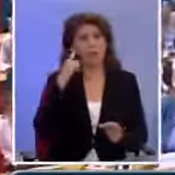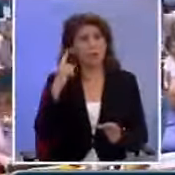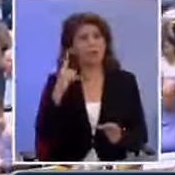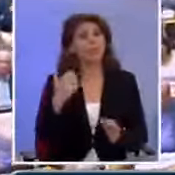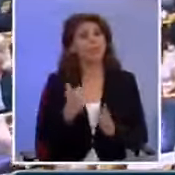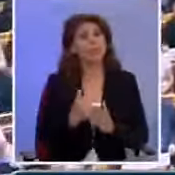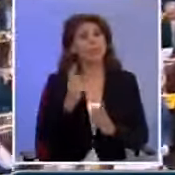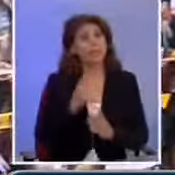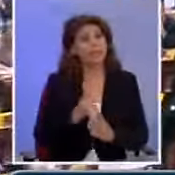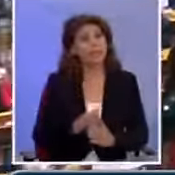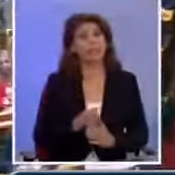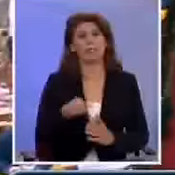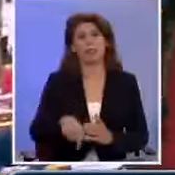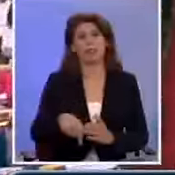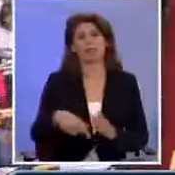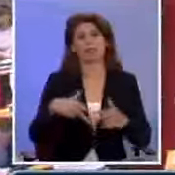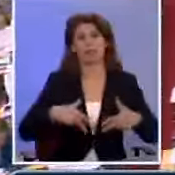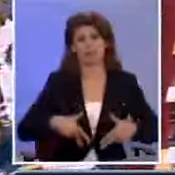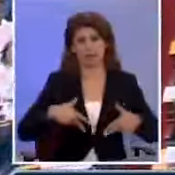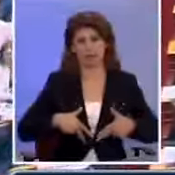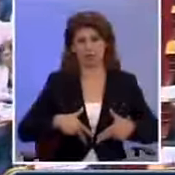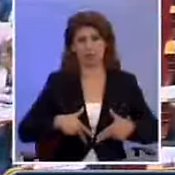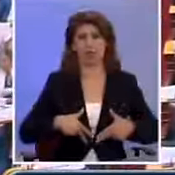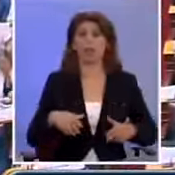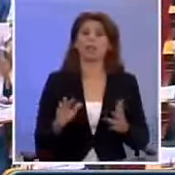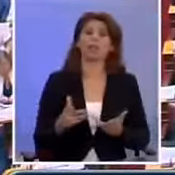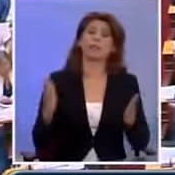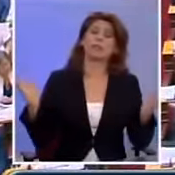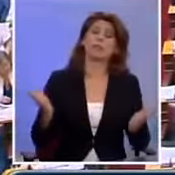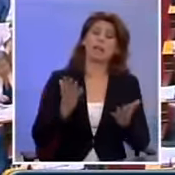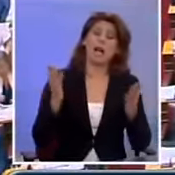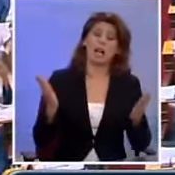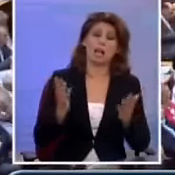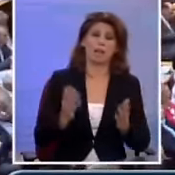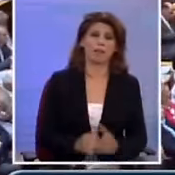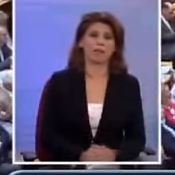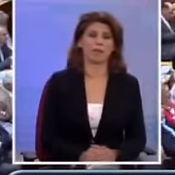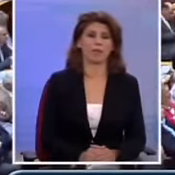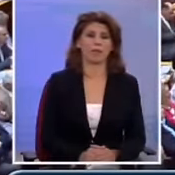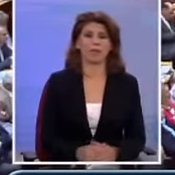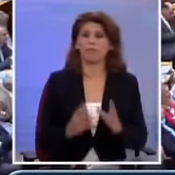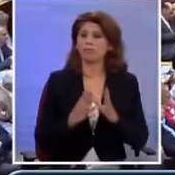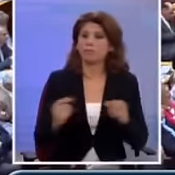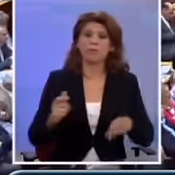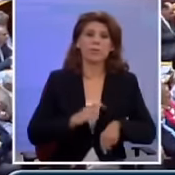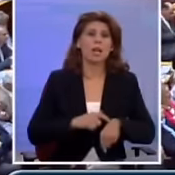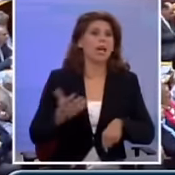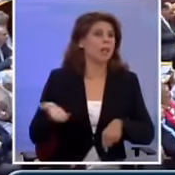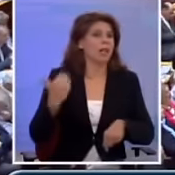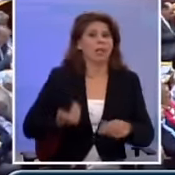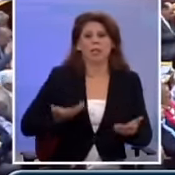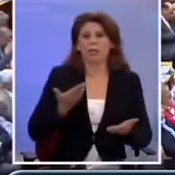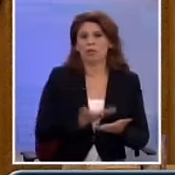και οι κριτικές προς την παρούσα κυβέρνηση, για το ότι τάχα τες μου χάσαμε χρόνο γιατί δεν είχαμε